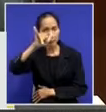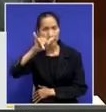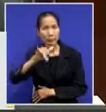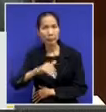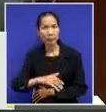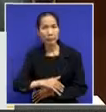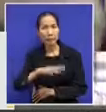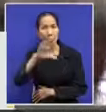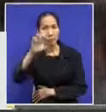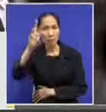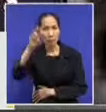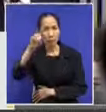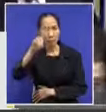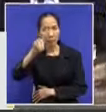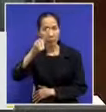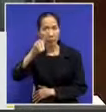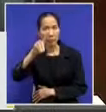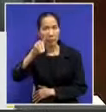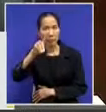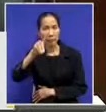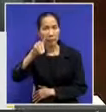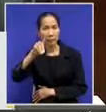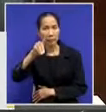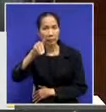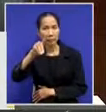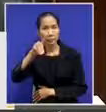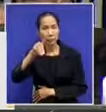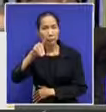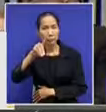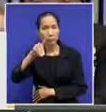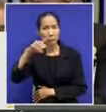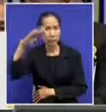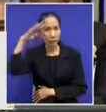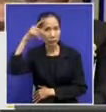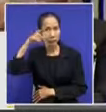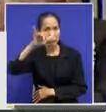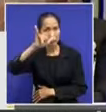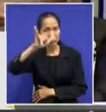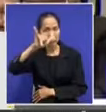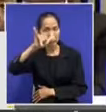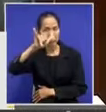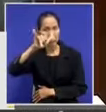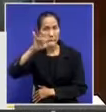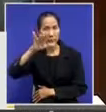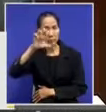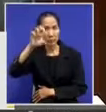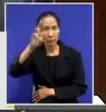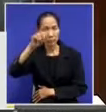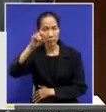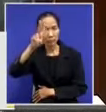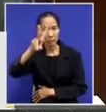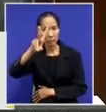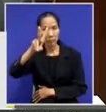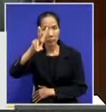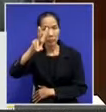ครับ 561พลเอกสนธยาศรีเจริญ พลเอกประยุทธ์จันโอชาครับ 562นาย